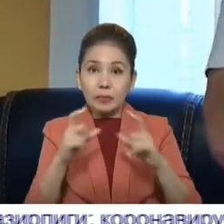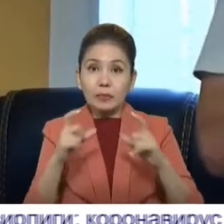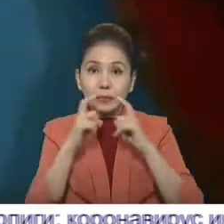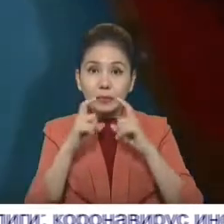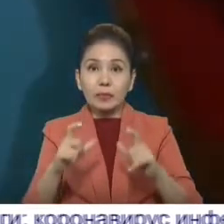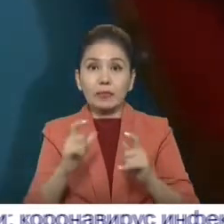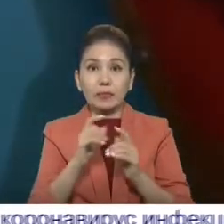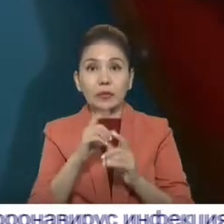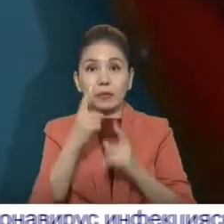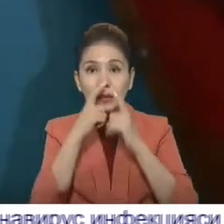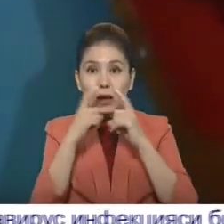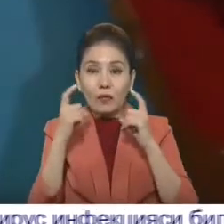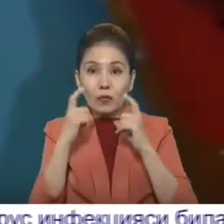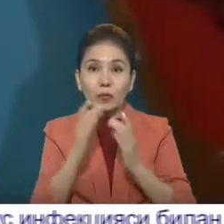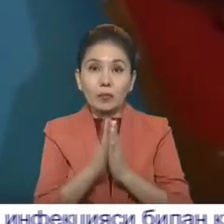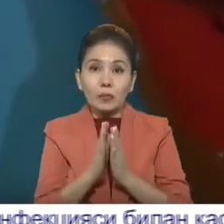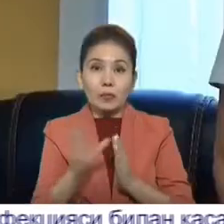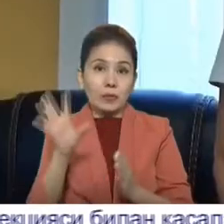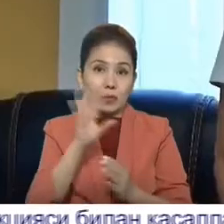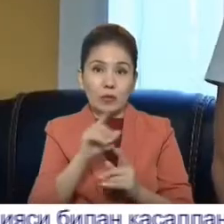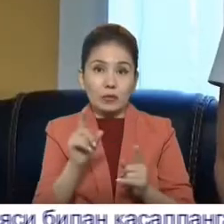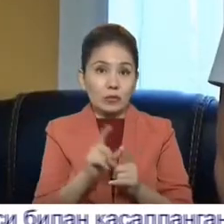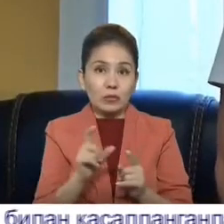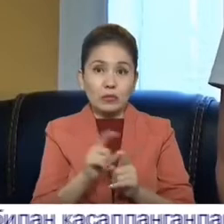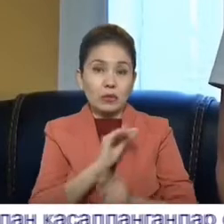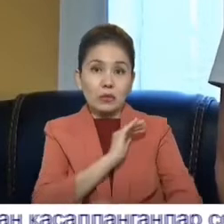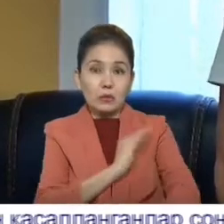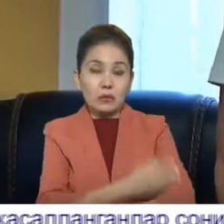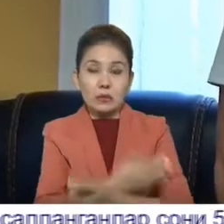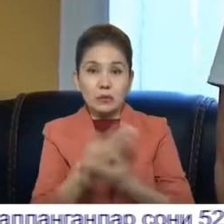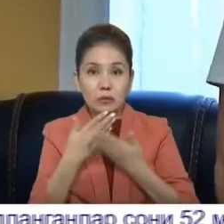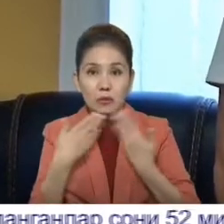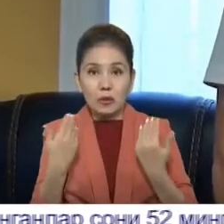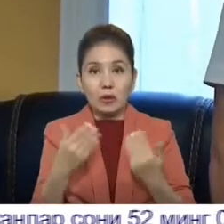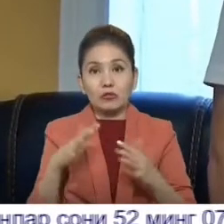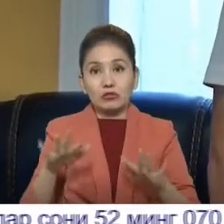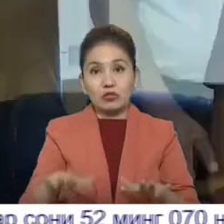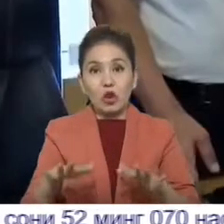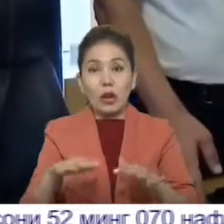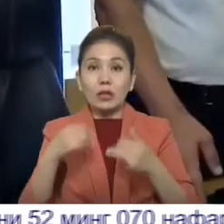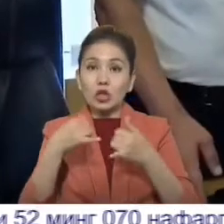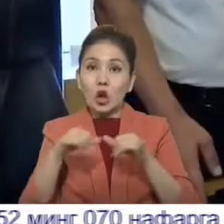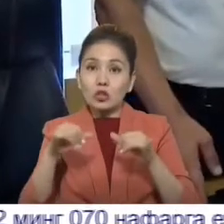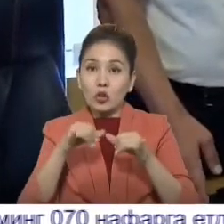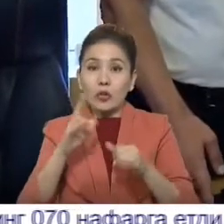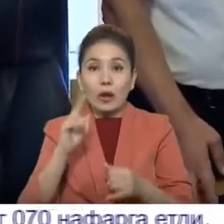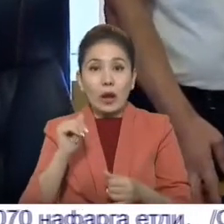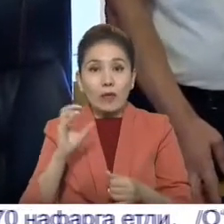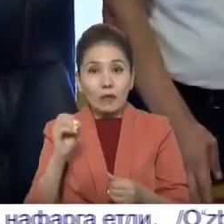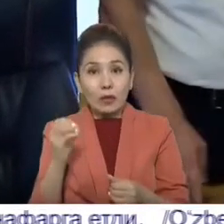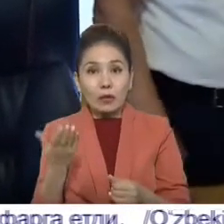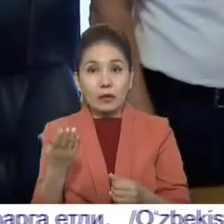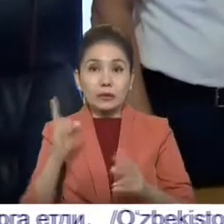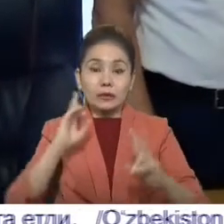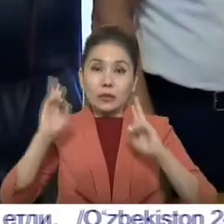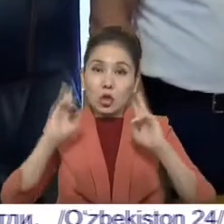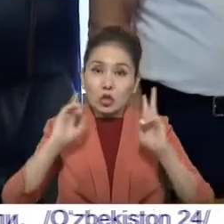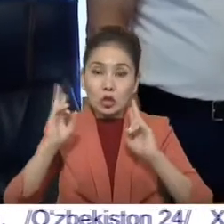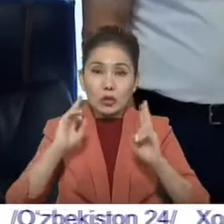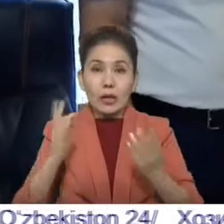gapirib yurish uchun. Lekin faqat ses xodimlari kuchi yetmagani uchun joylardagi oshxonalar yoki mana bu